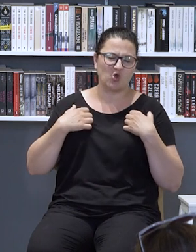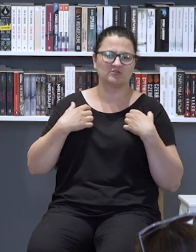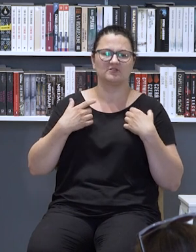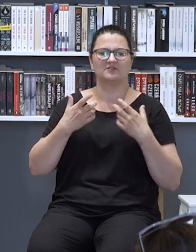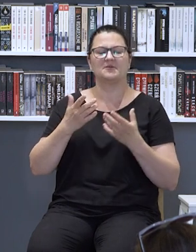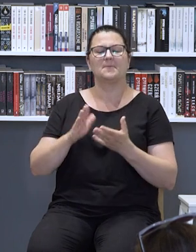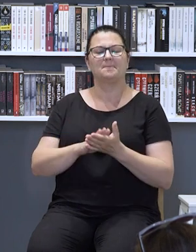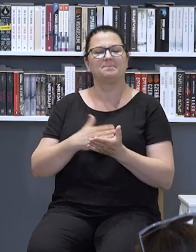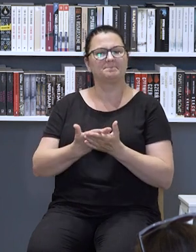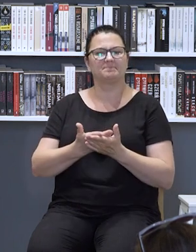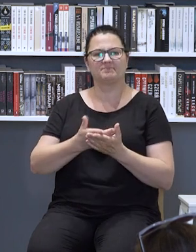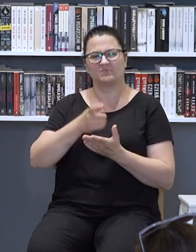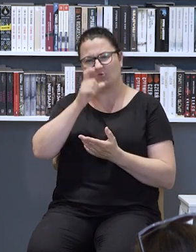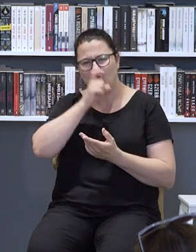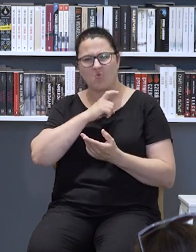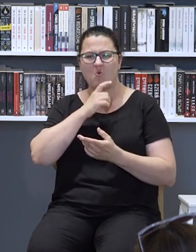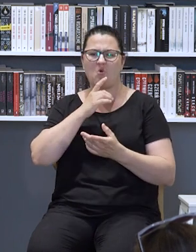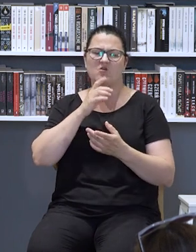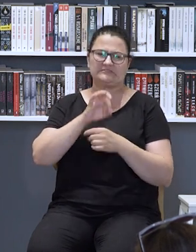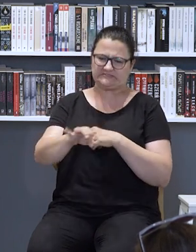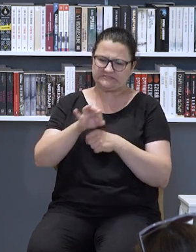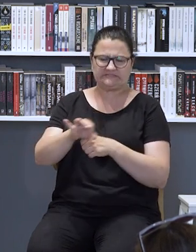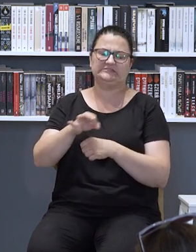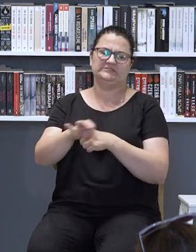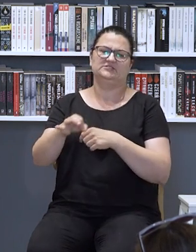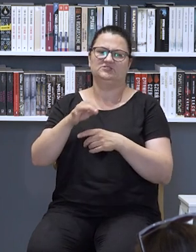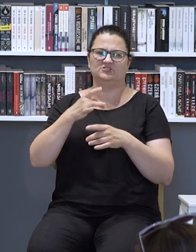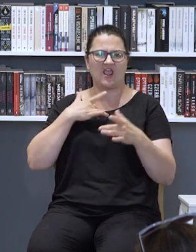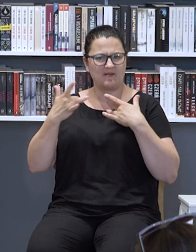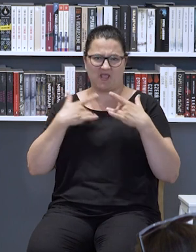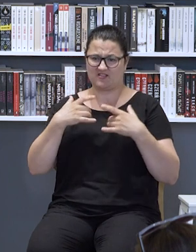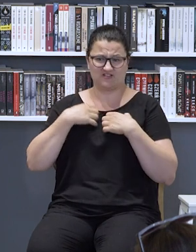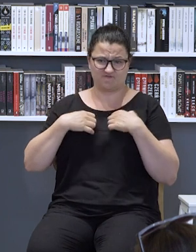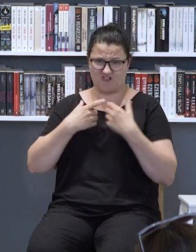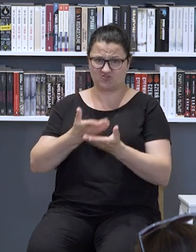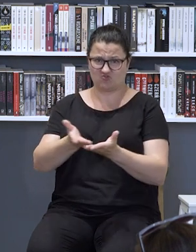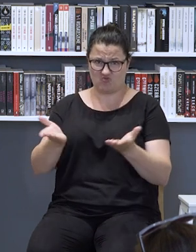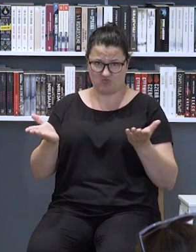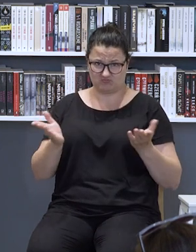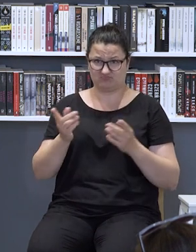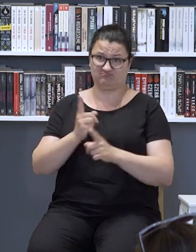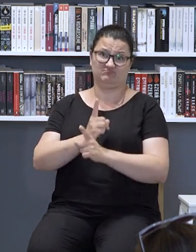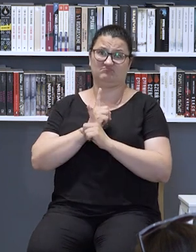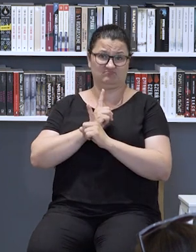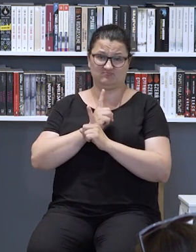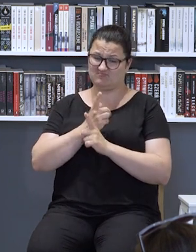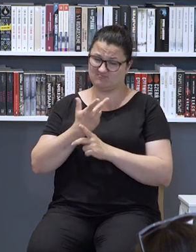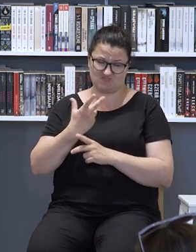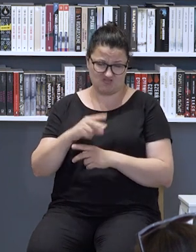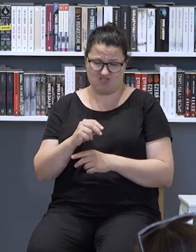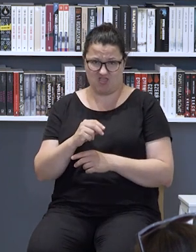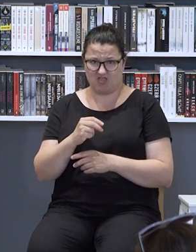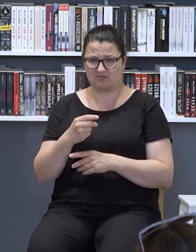Zło, które się dzieje i cierpienie, które zadajemy zwierzętom, nie jest neutralne. To nie jest tak, że tego nie